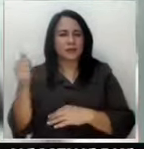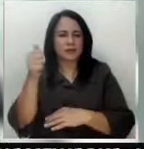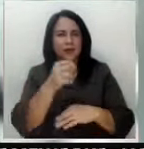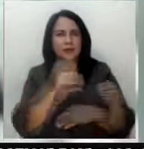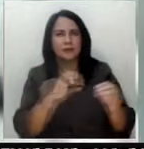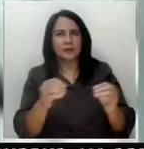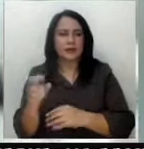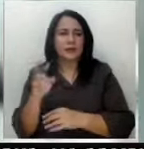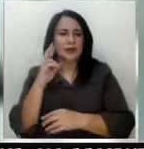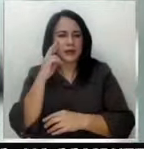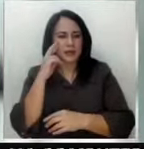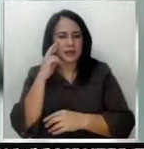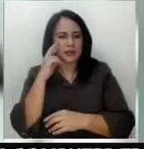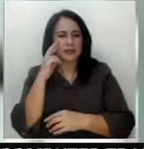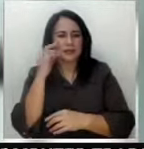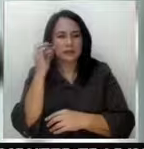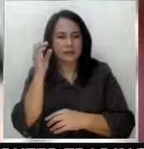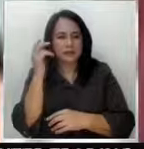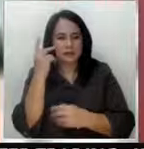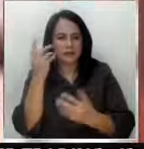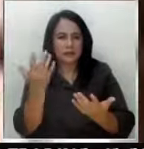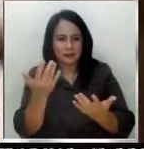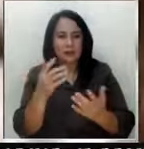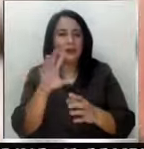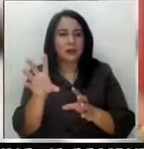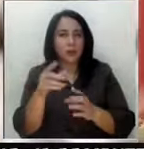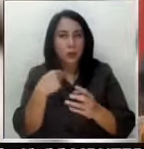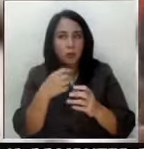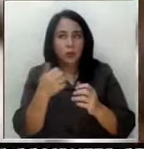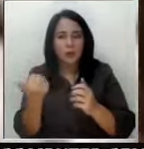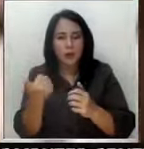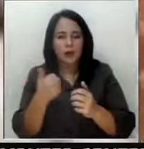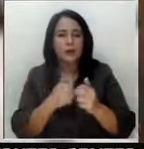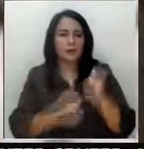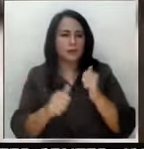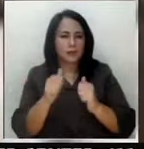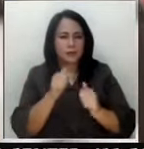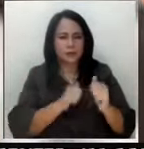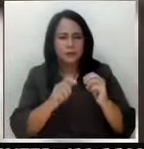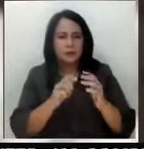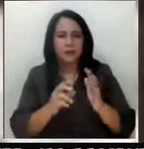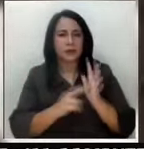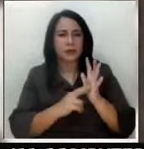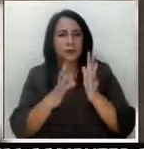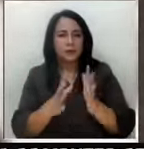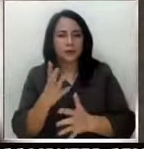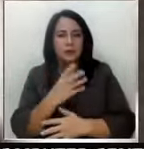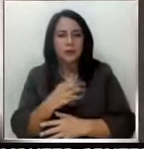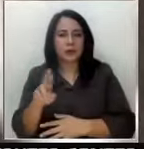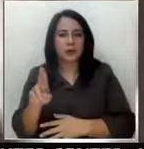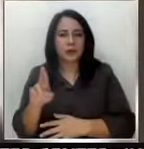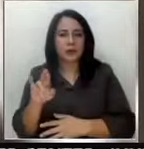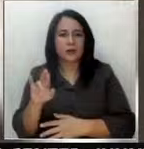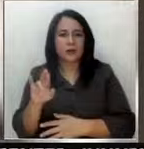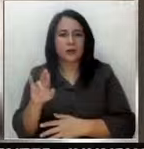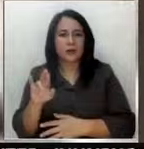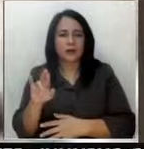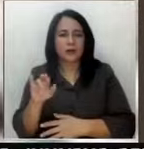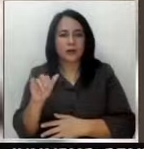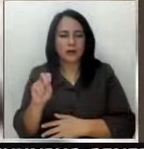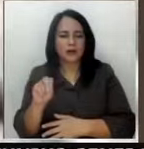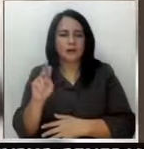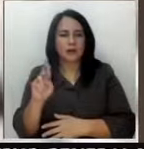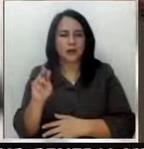Katibog. Naroon din ang Kapuso Star at Noel Bazaar Ambassador na si Rian Ramos na may baon pang mga